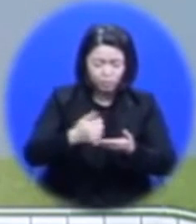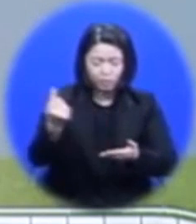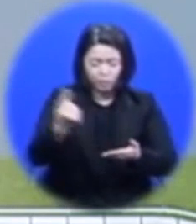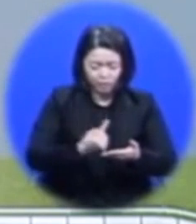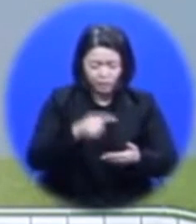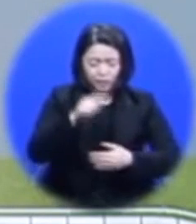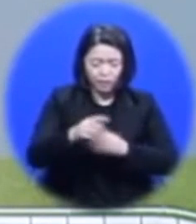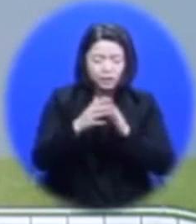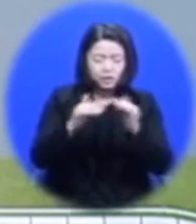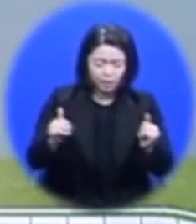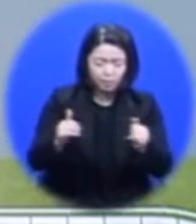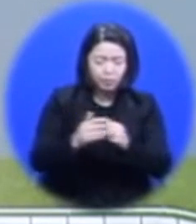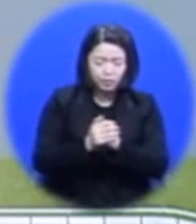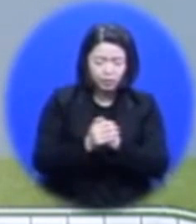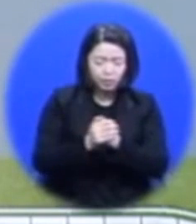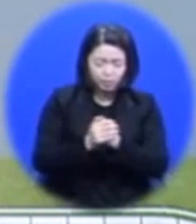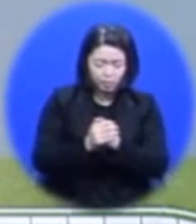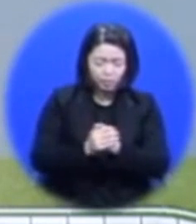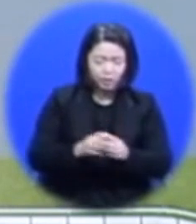나온 이들,